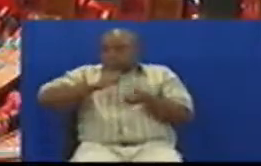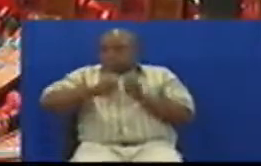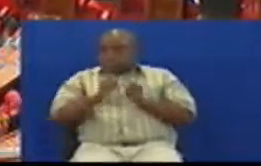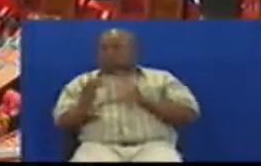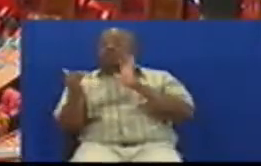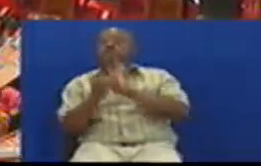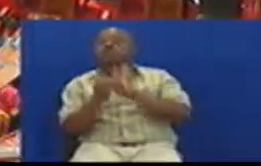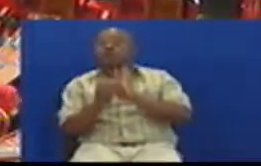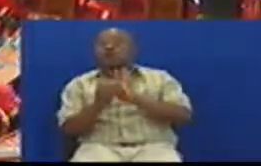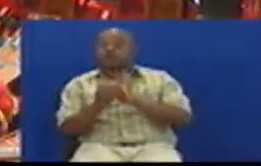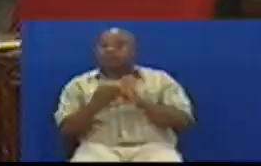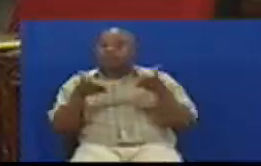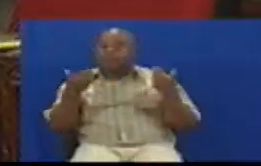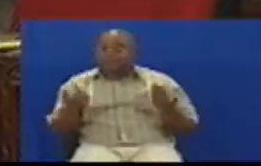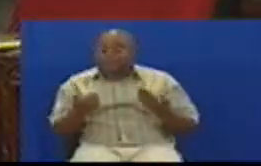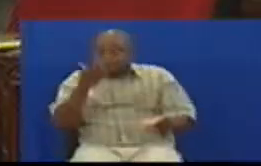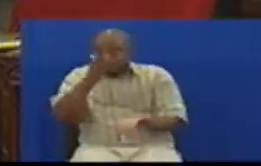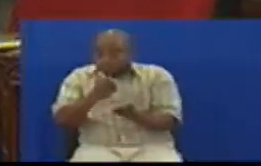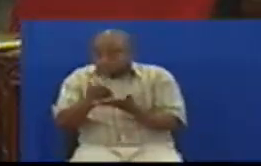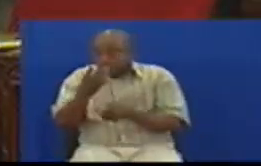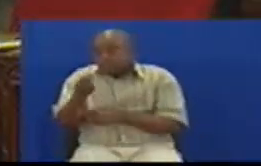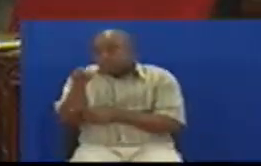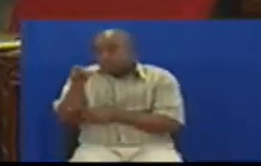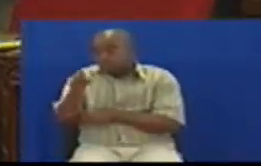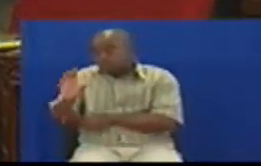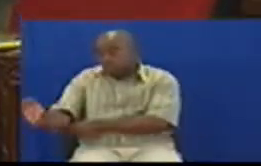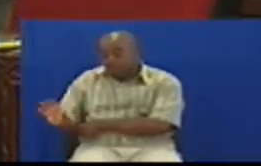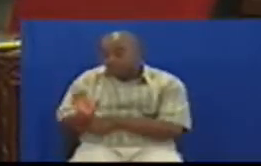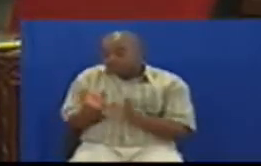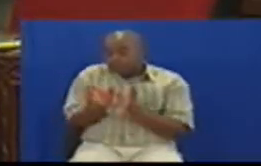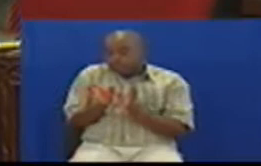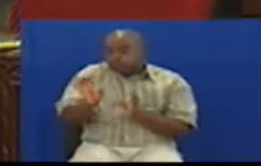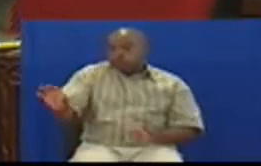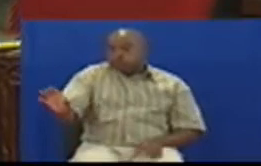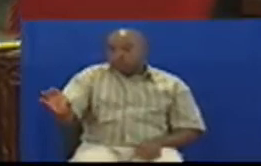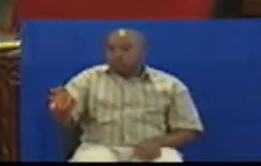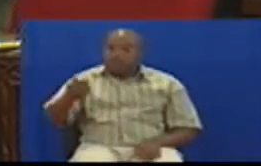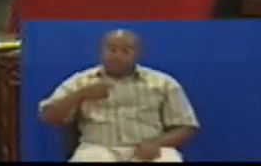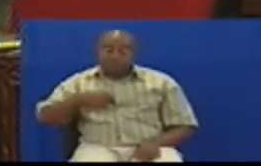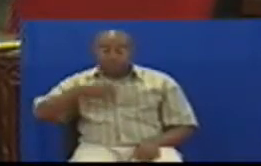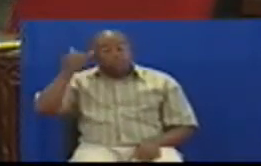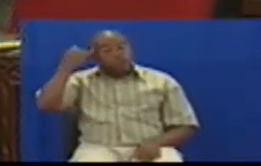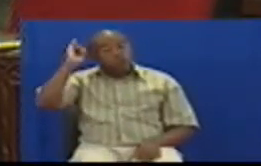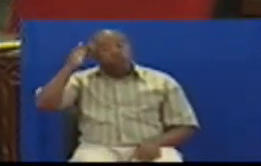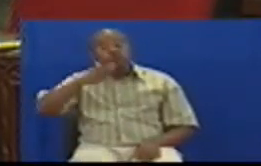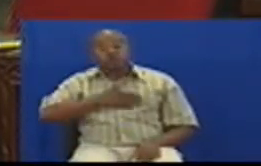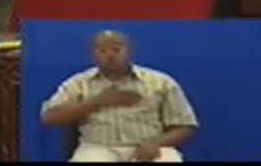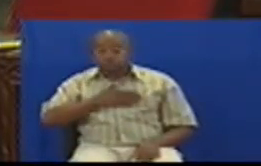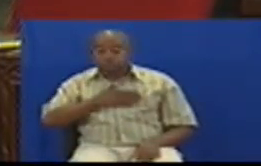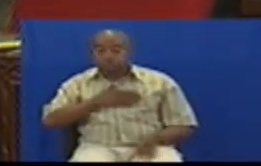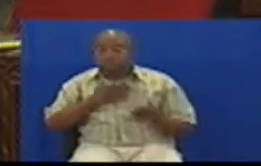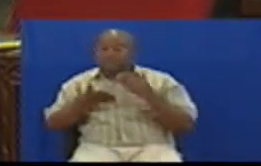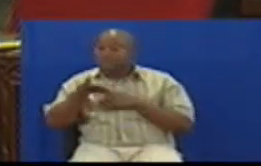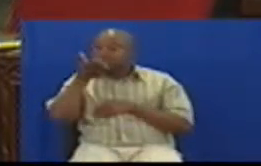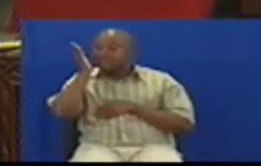na sasa tumehakikisha kwamba fedha hizi zinatengwa. Kwa hiyo ushauri wangu mimi ni kwamba serikali ione ni